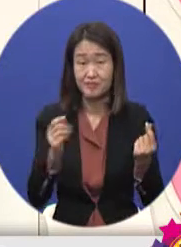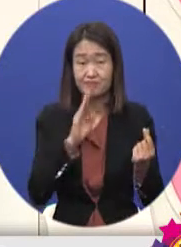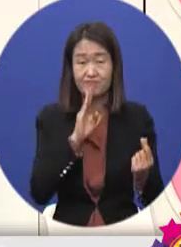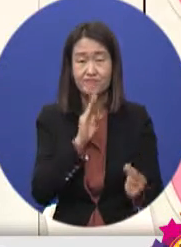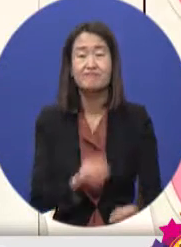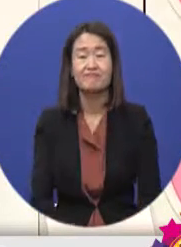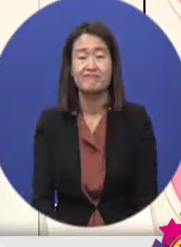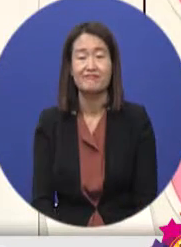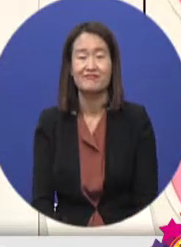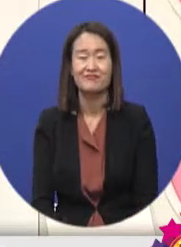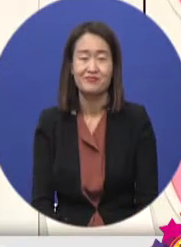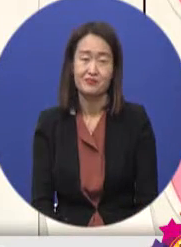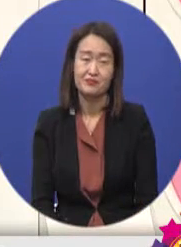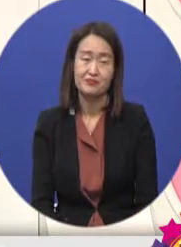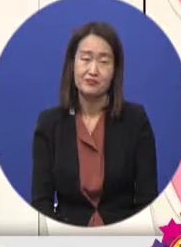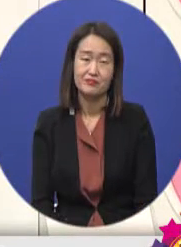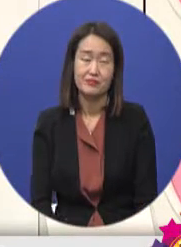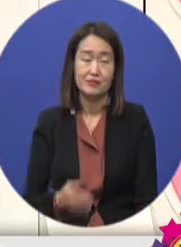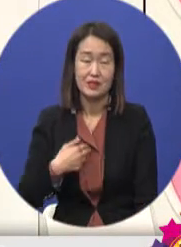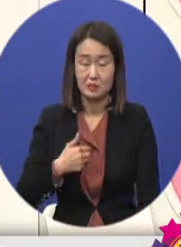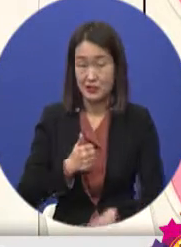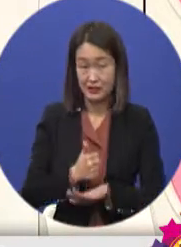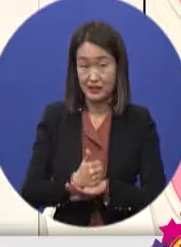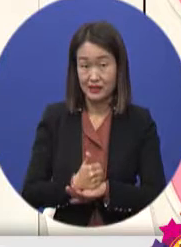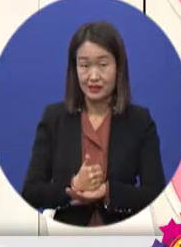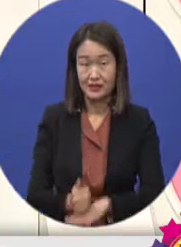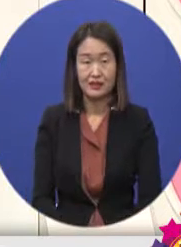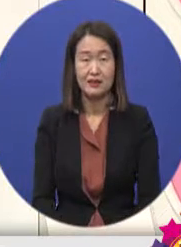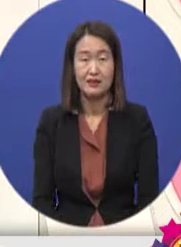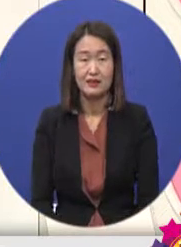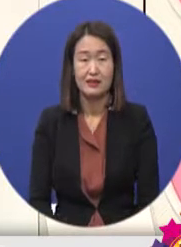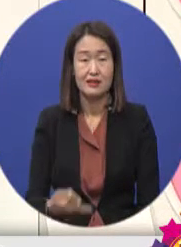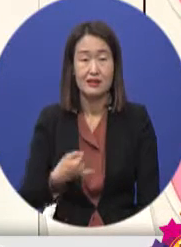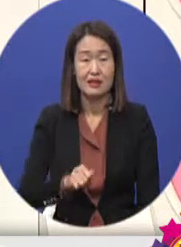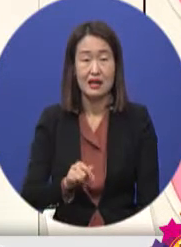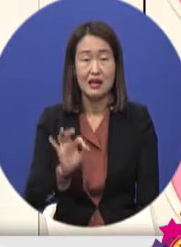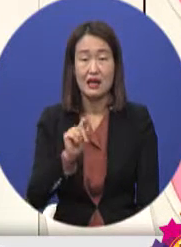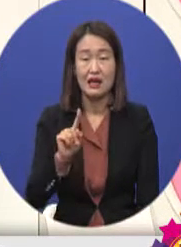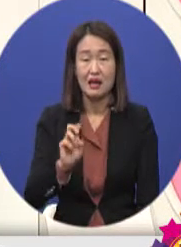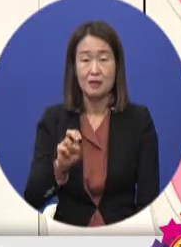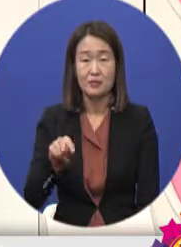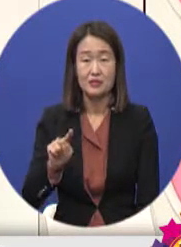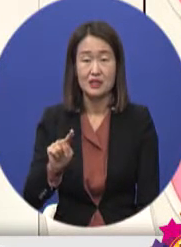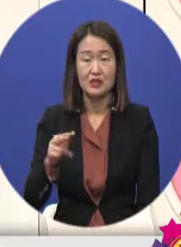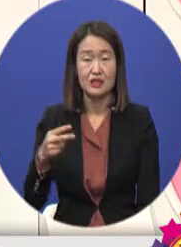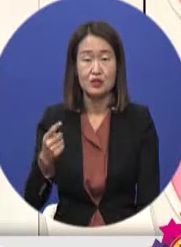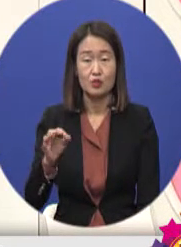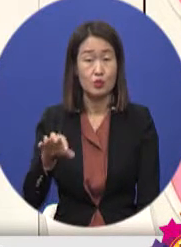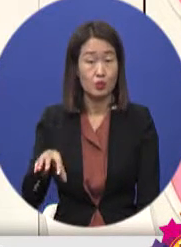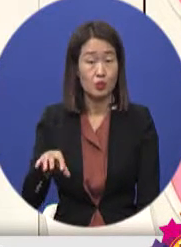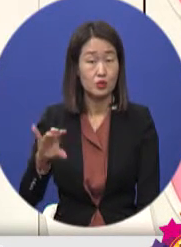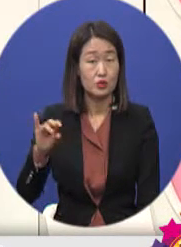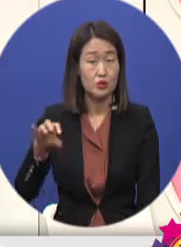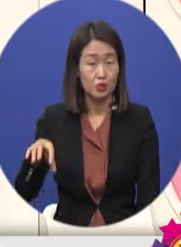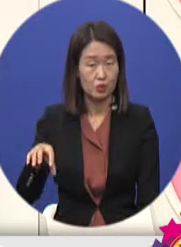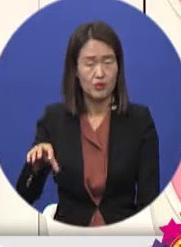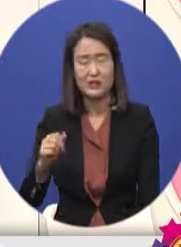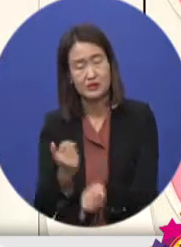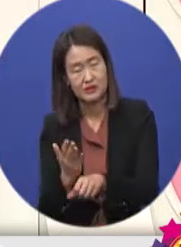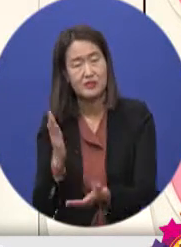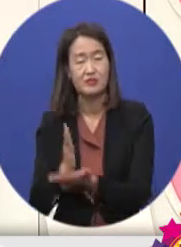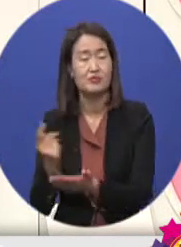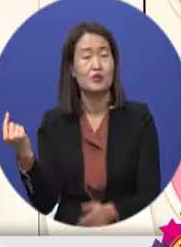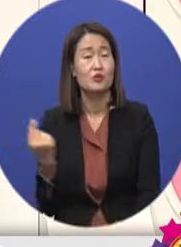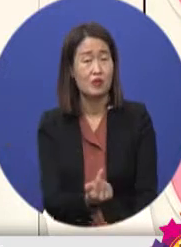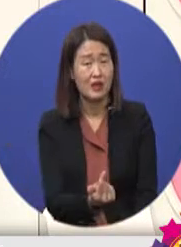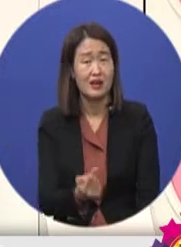네. 우리 그러시구나. 막내가 막내딸이 암사동서 산 뒤 이참에 늘었어요. 네. 금요일